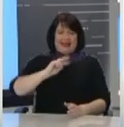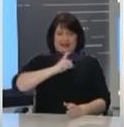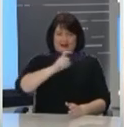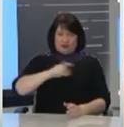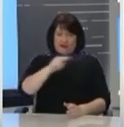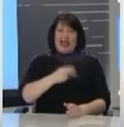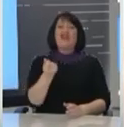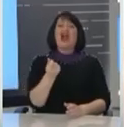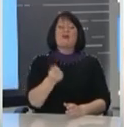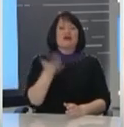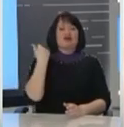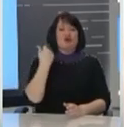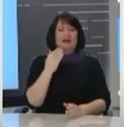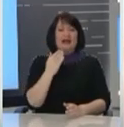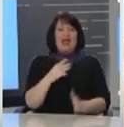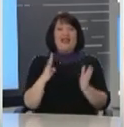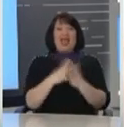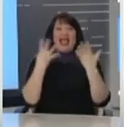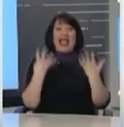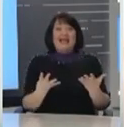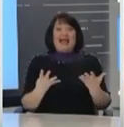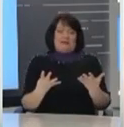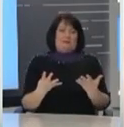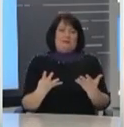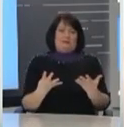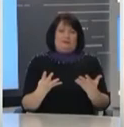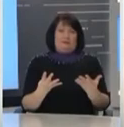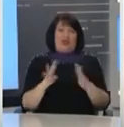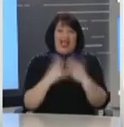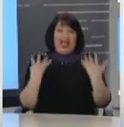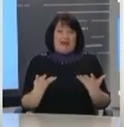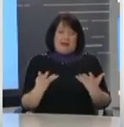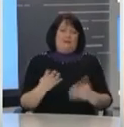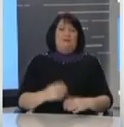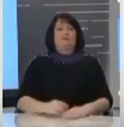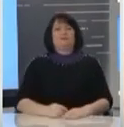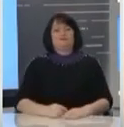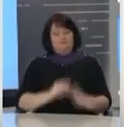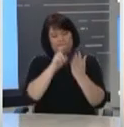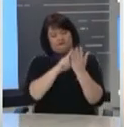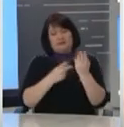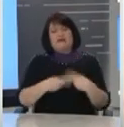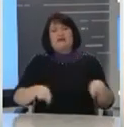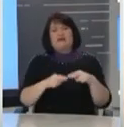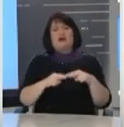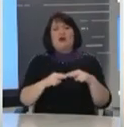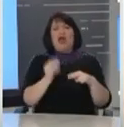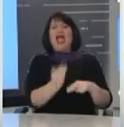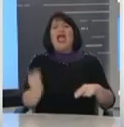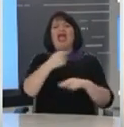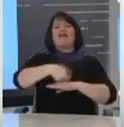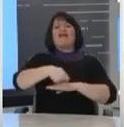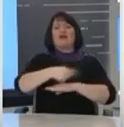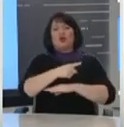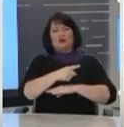δισεκατομμύρια δραχμές, έφτασε τα 19. Και διαβάζουμε ότι το Συμβούλιο Εφετών με